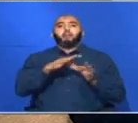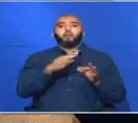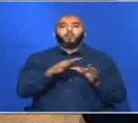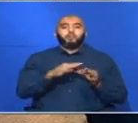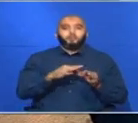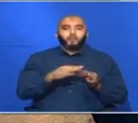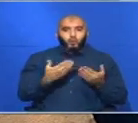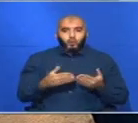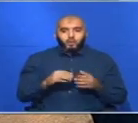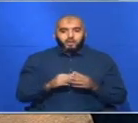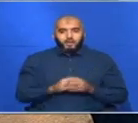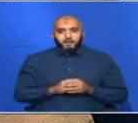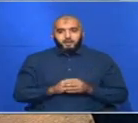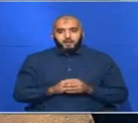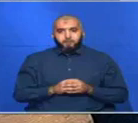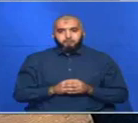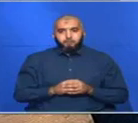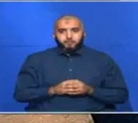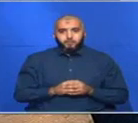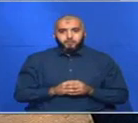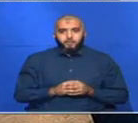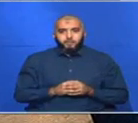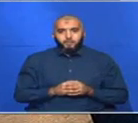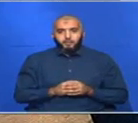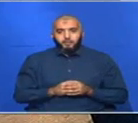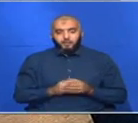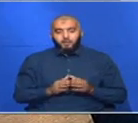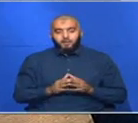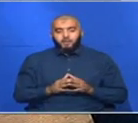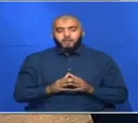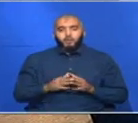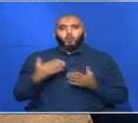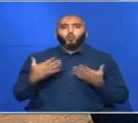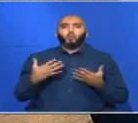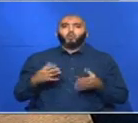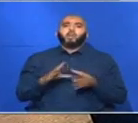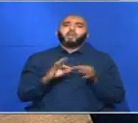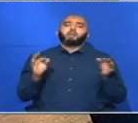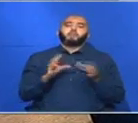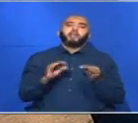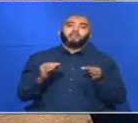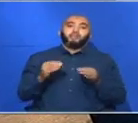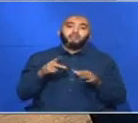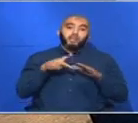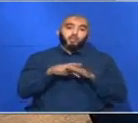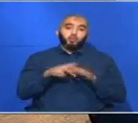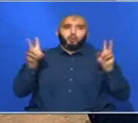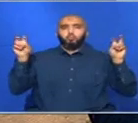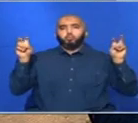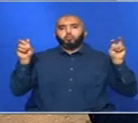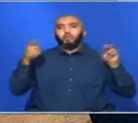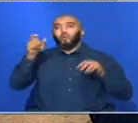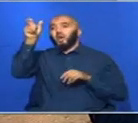شيخنا كنا قد توقفنا عند رجل الله حاليا ففاضت عيدا بعضنا شفنا